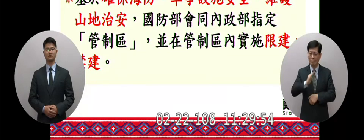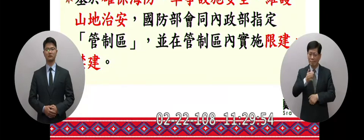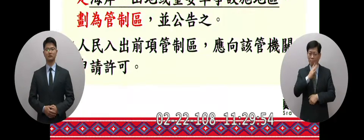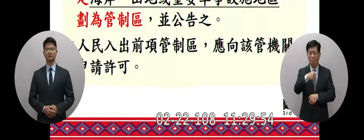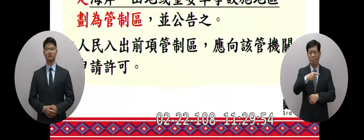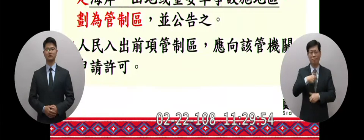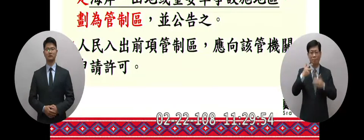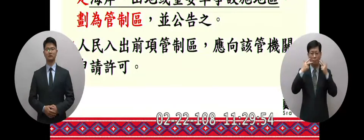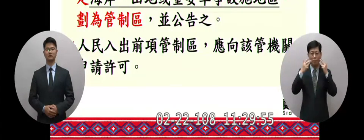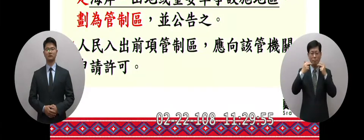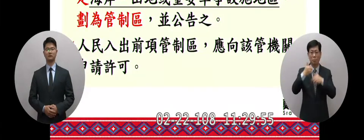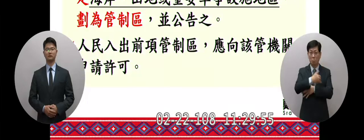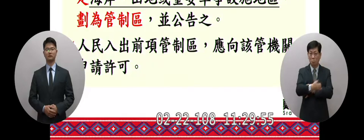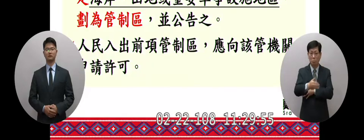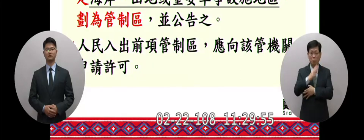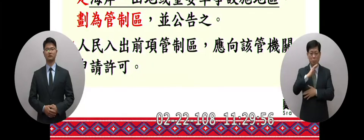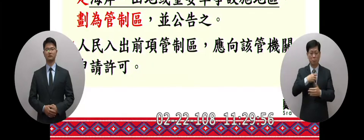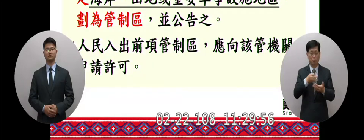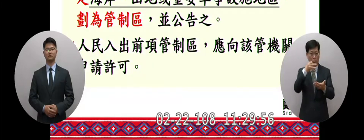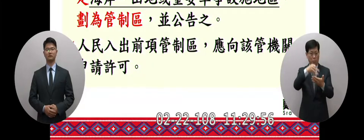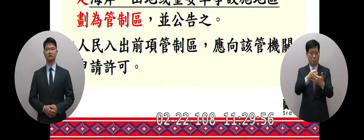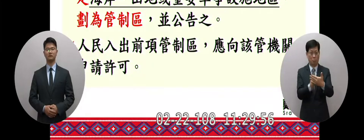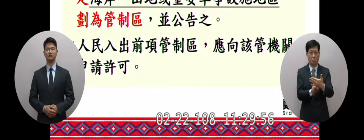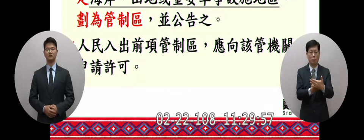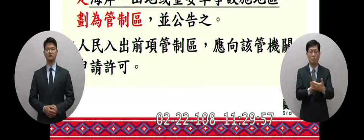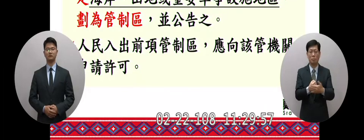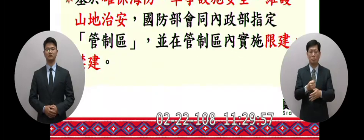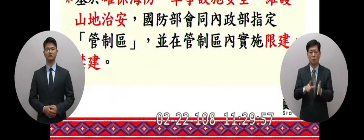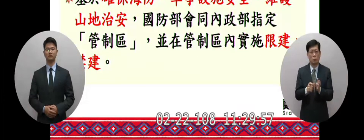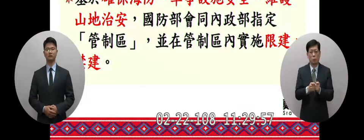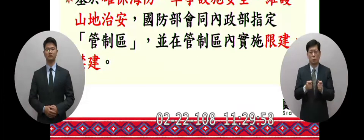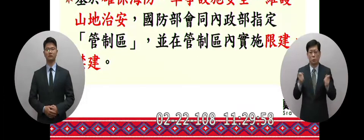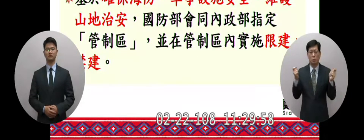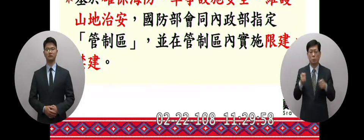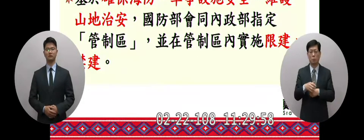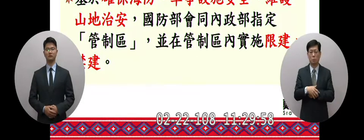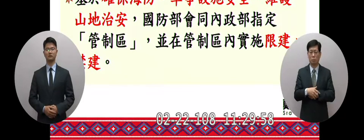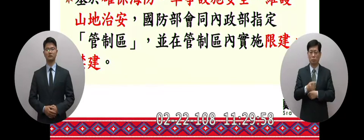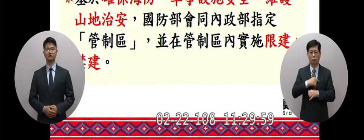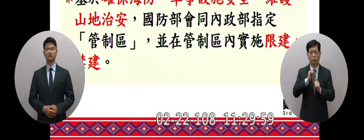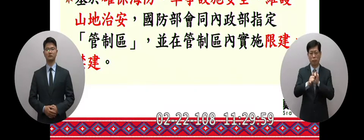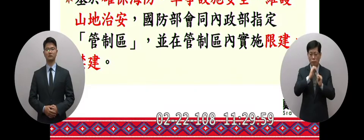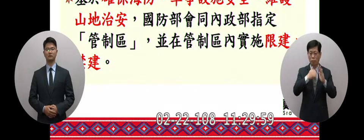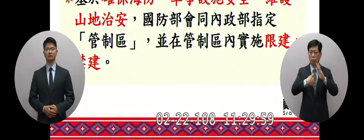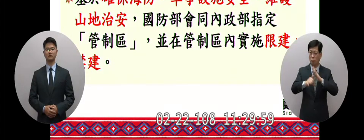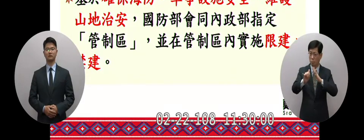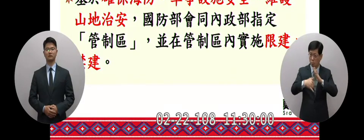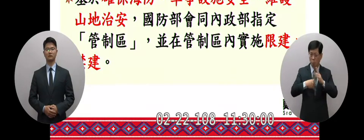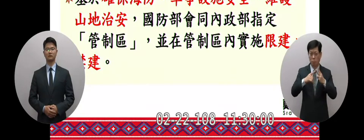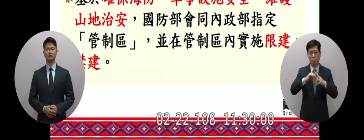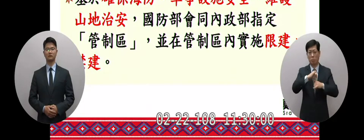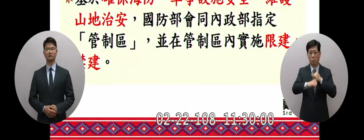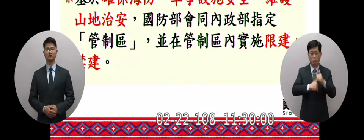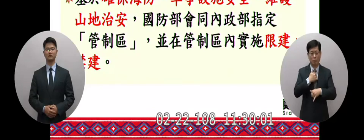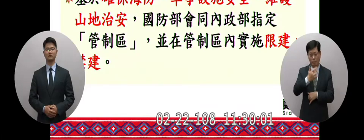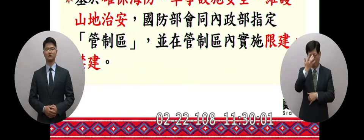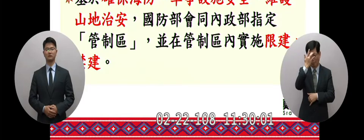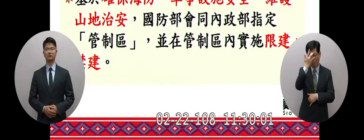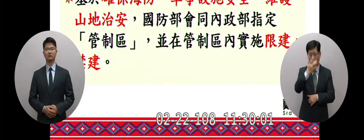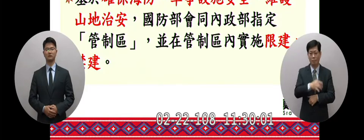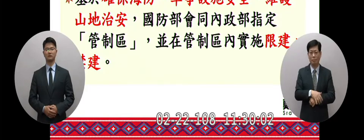乡因为被列为三地管制期，常年我们的居民出入啊生活都不方